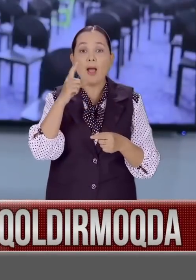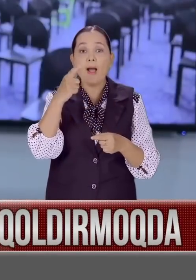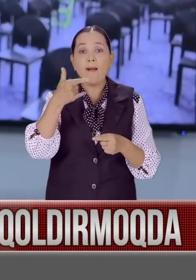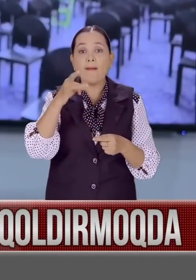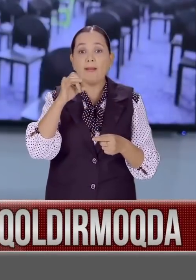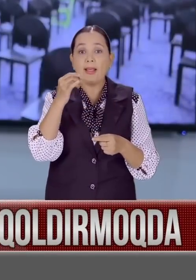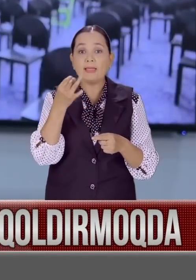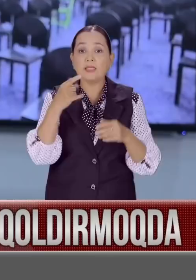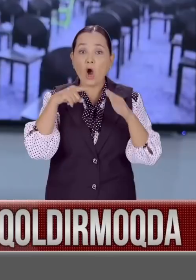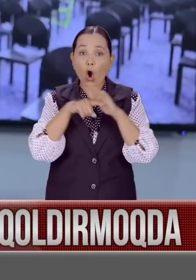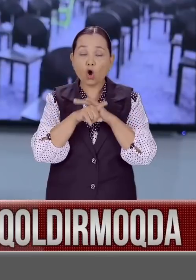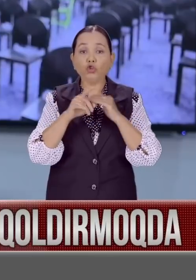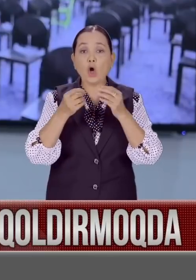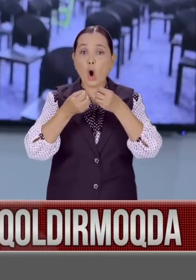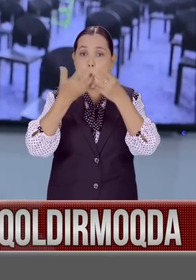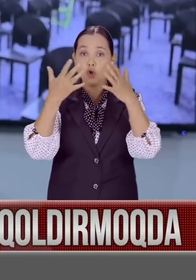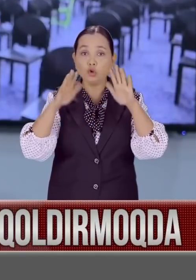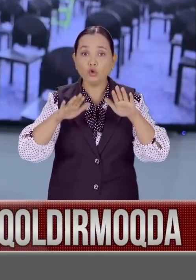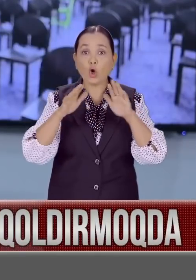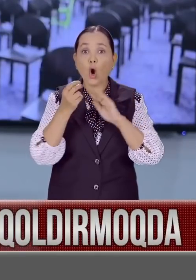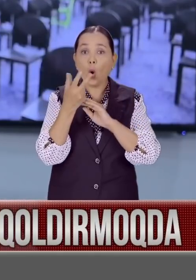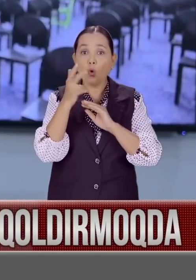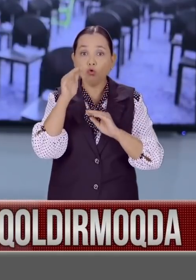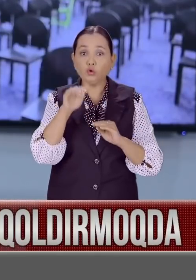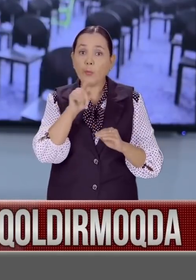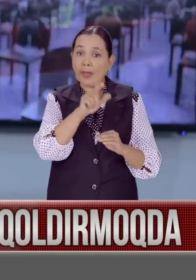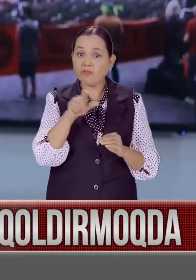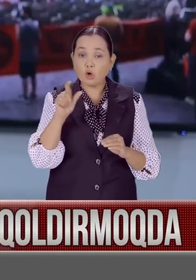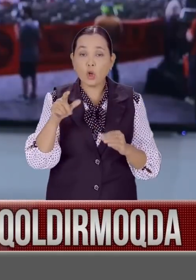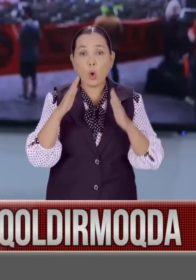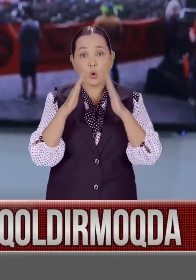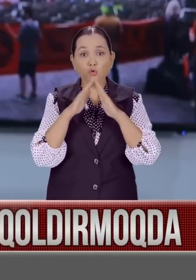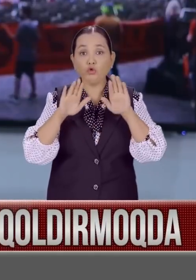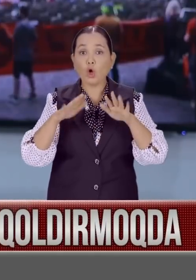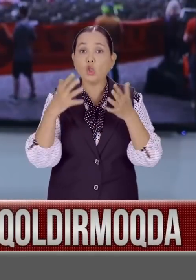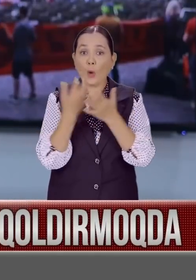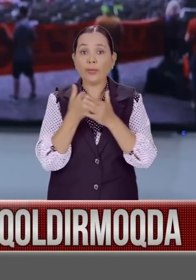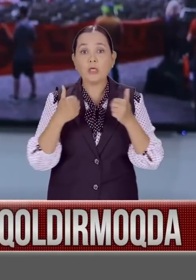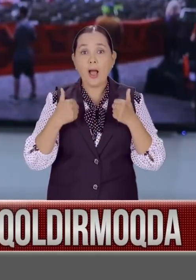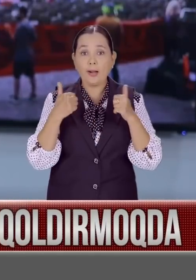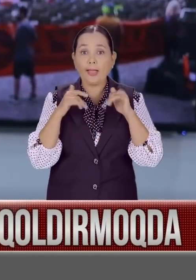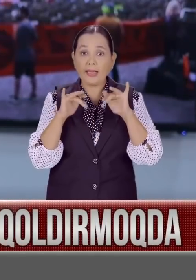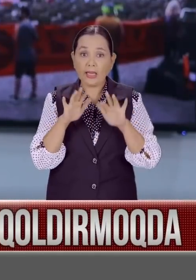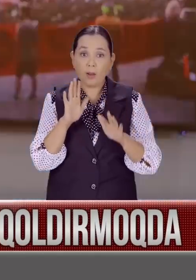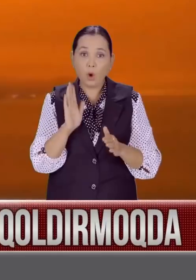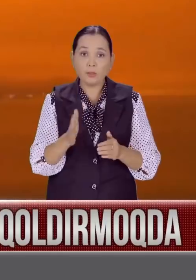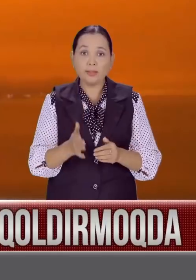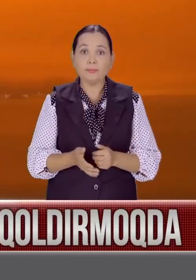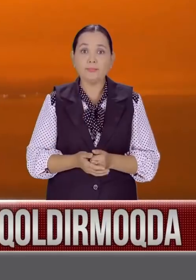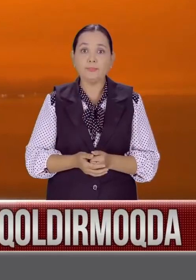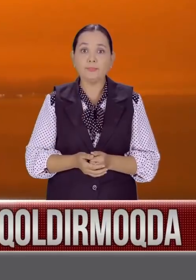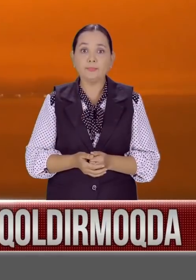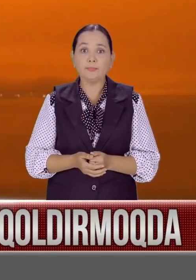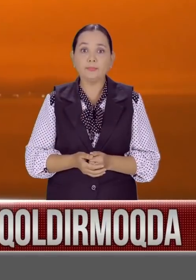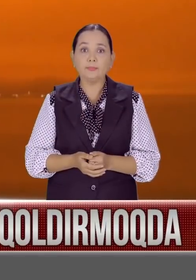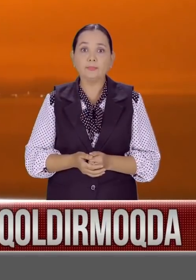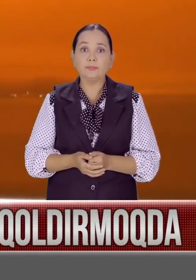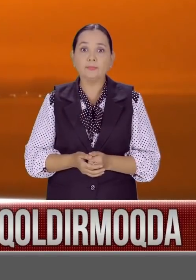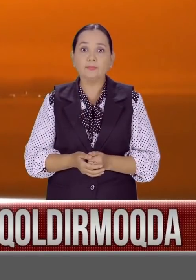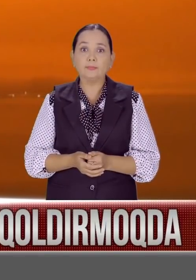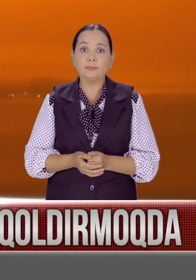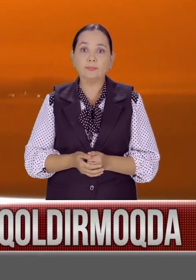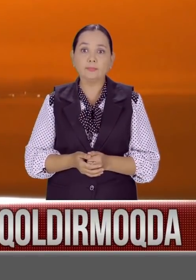qochishga majbur bo'lgan va ochiq joyda qolgan 13 ming muhojirga uy joy topishga harakat qilmoqda.